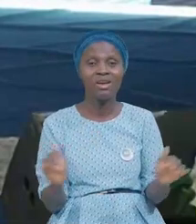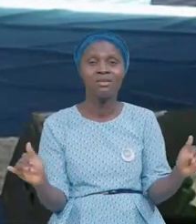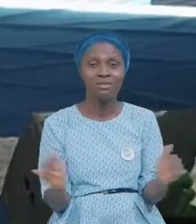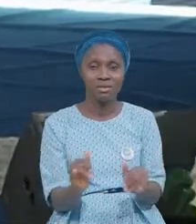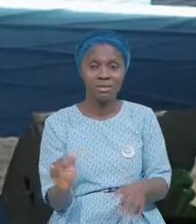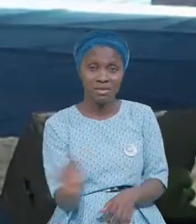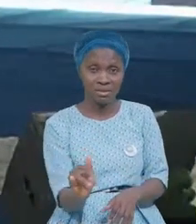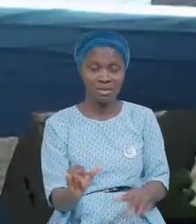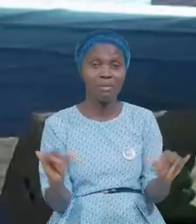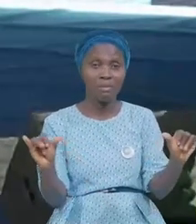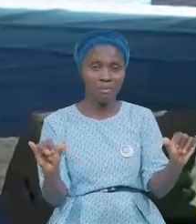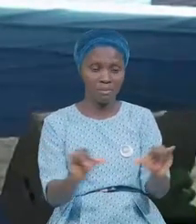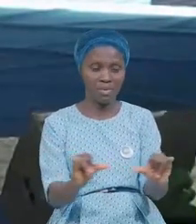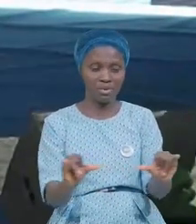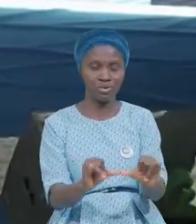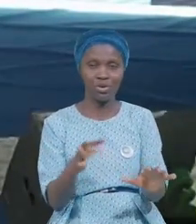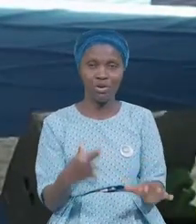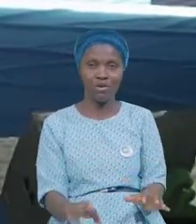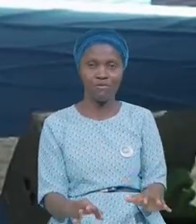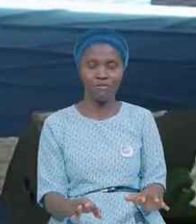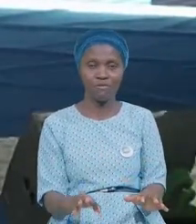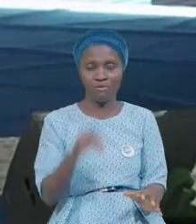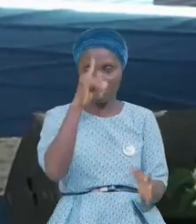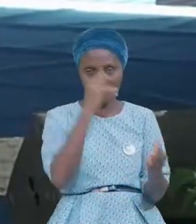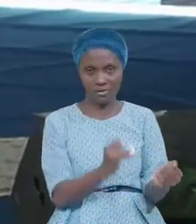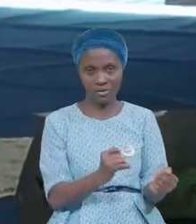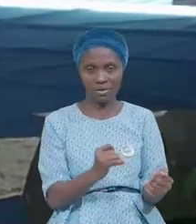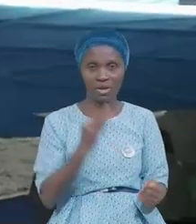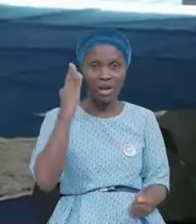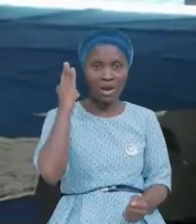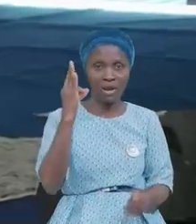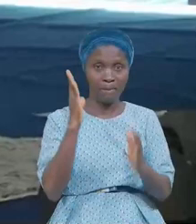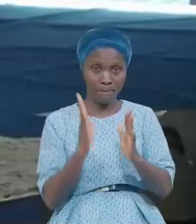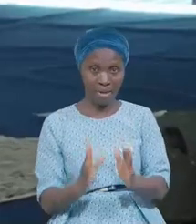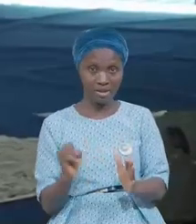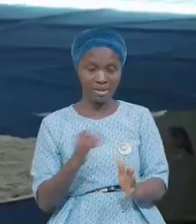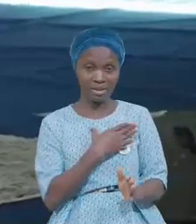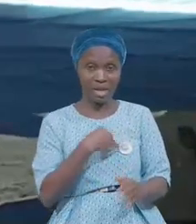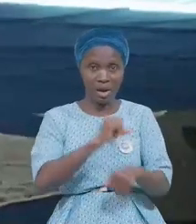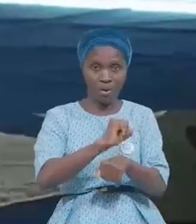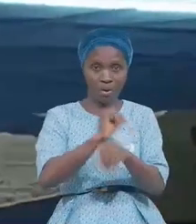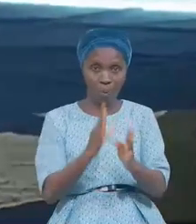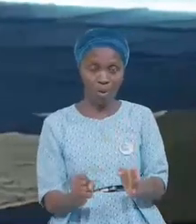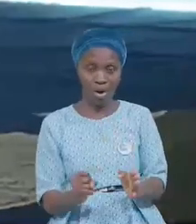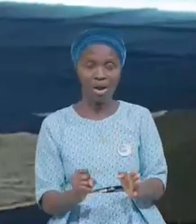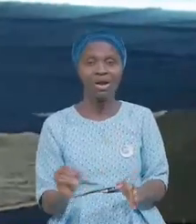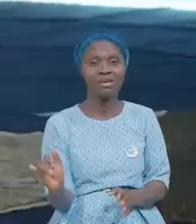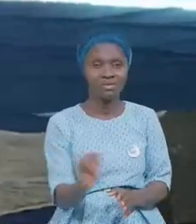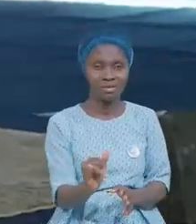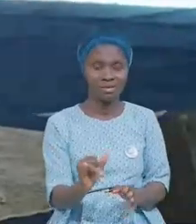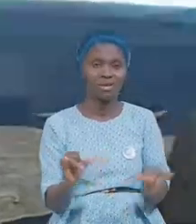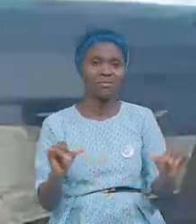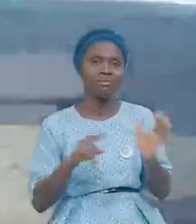foi, les ministres et les ouvriers, la même manifestation de foi,